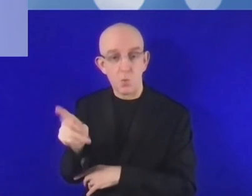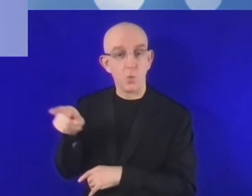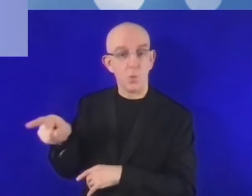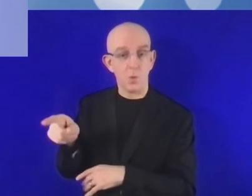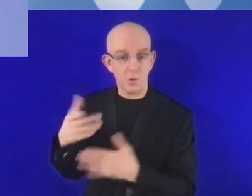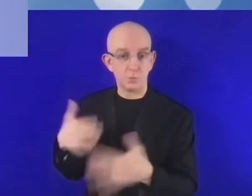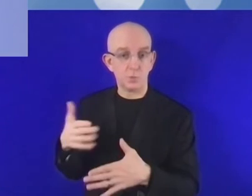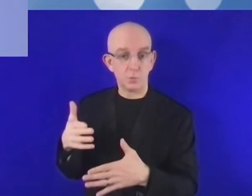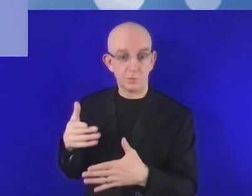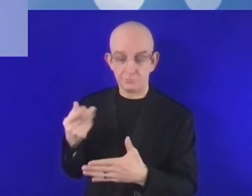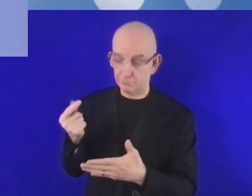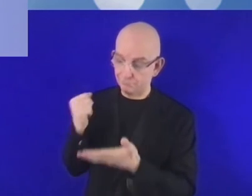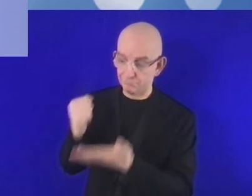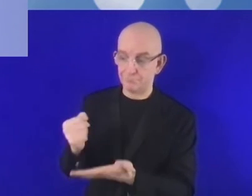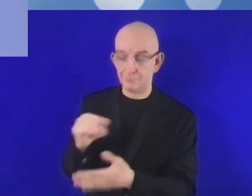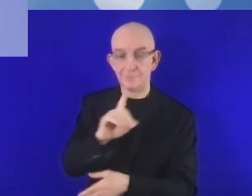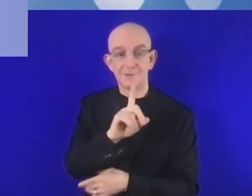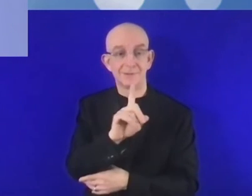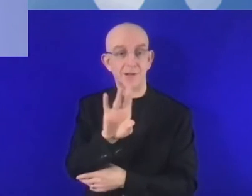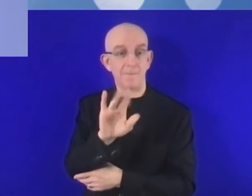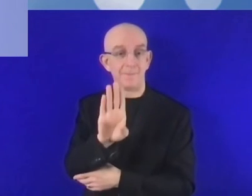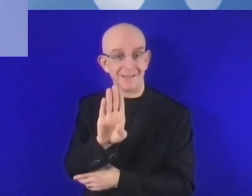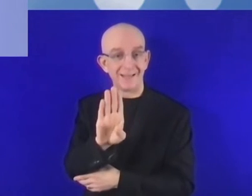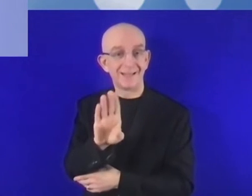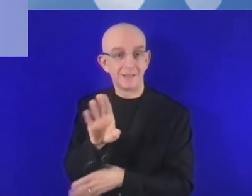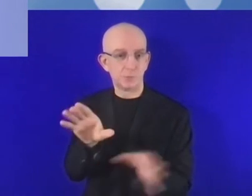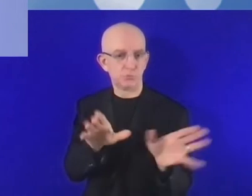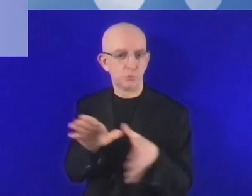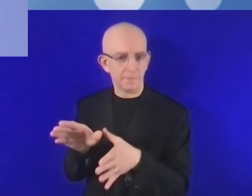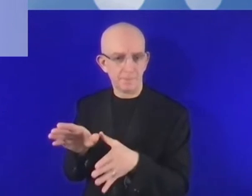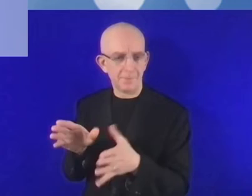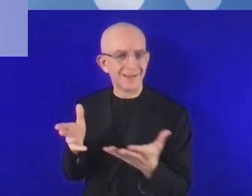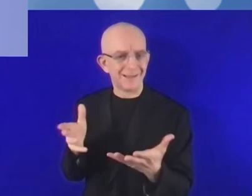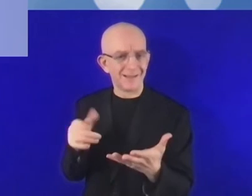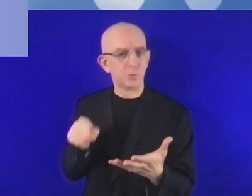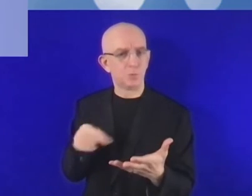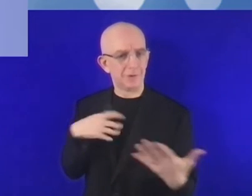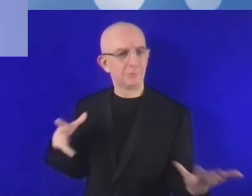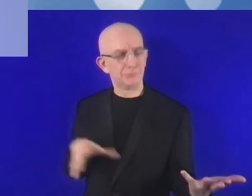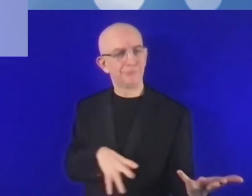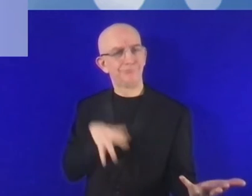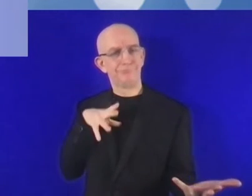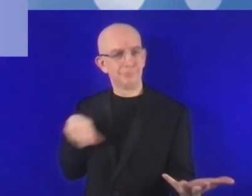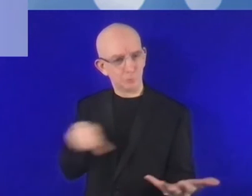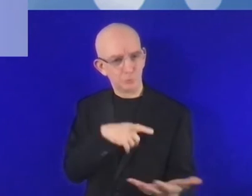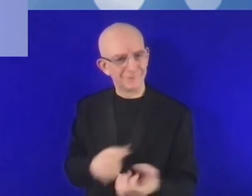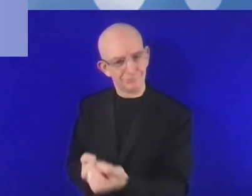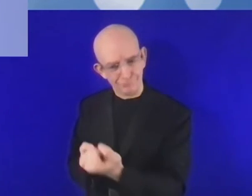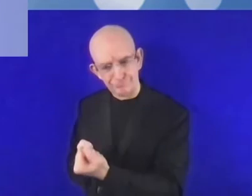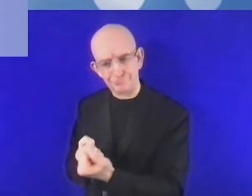передаем малым и средним предприятиям в качестве финансирования, и также передаем их стартапам.